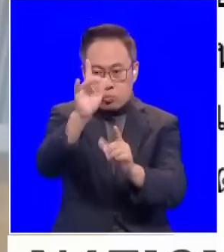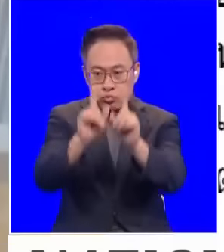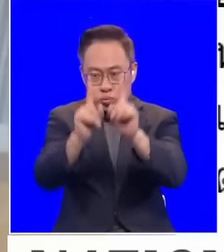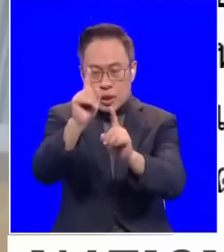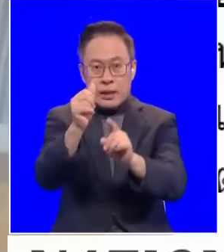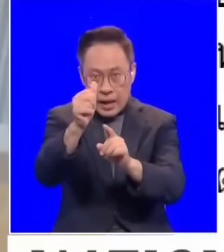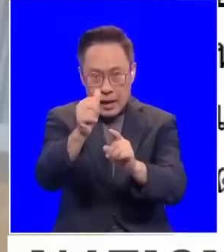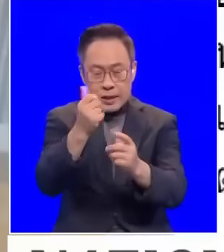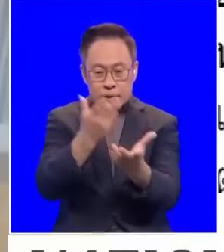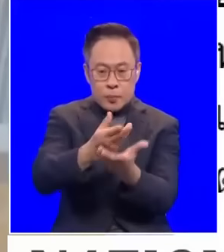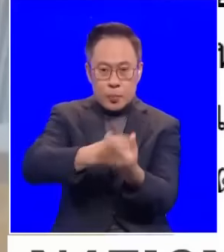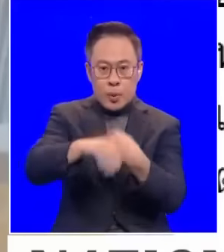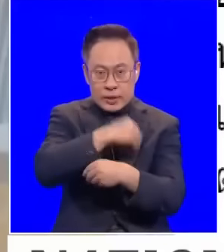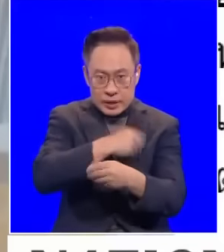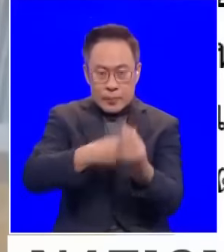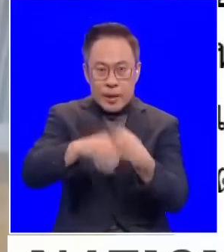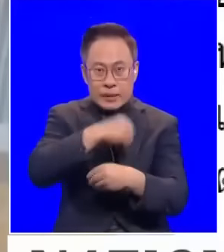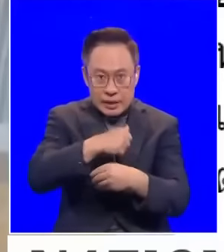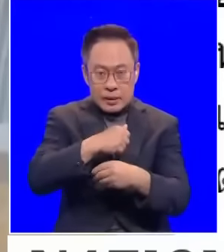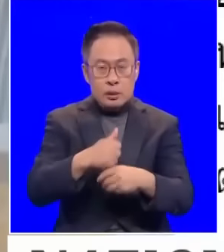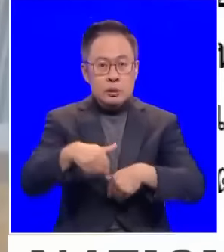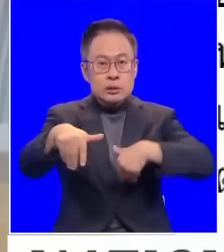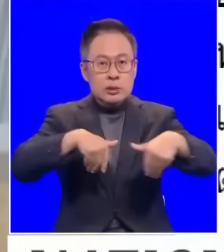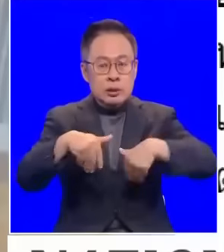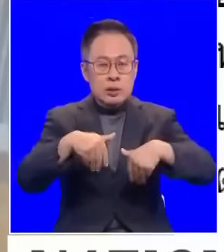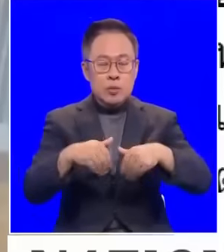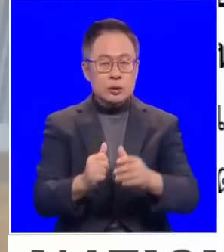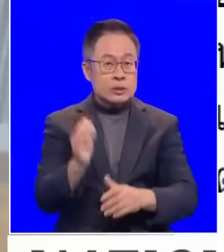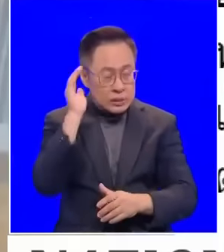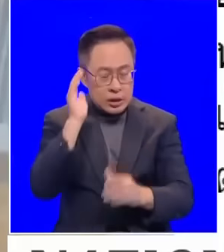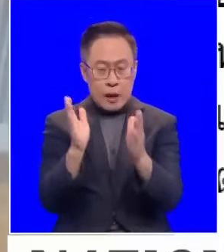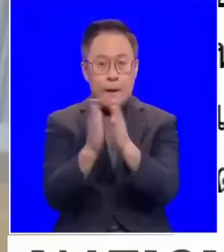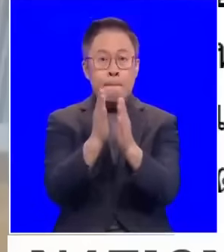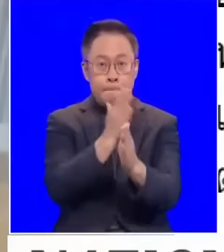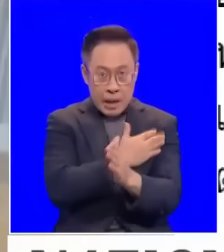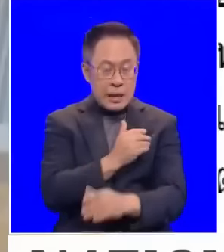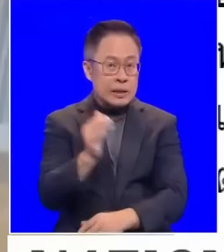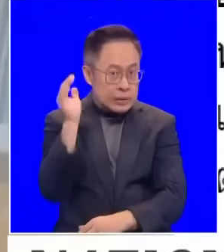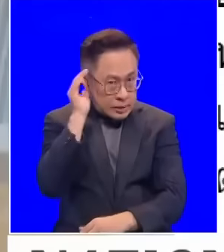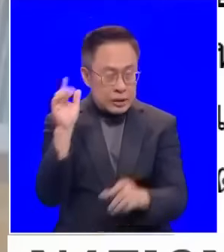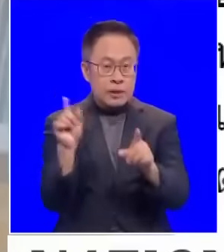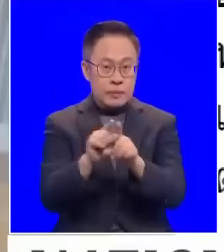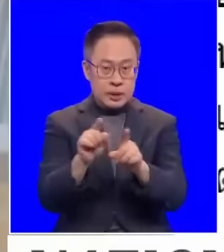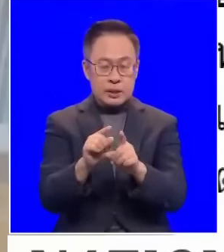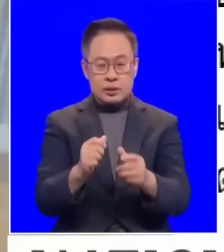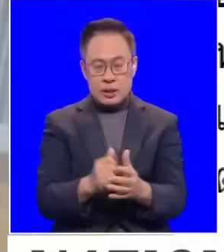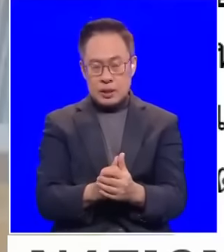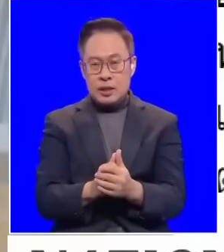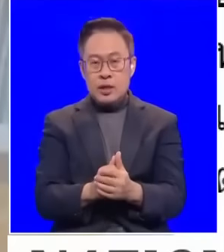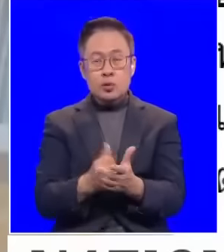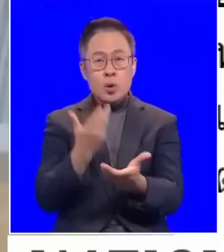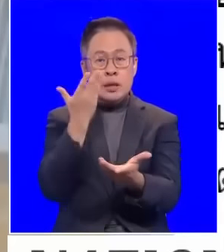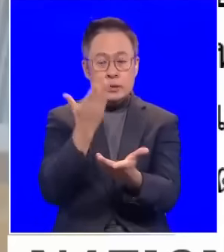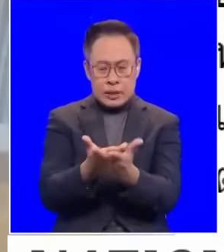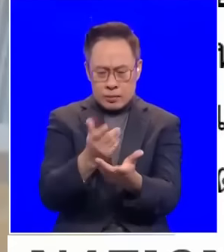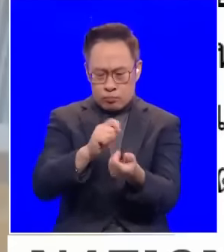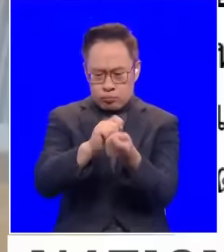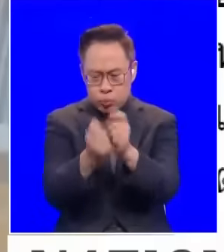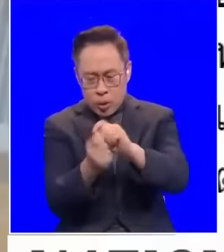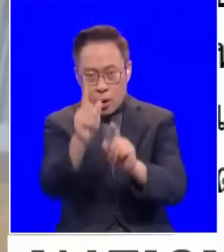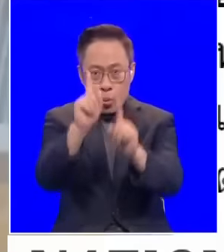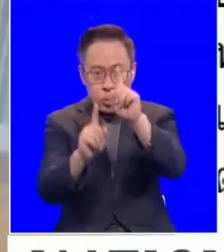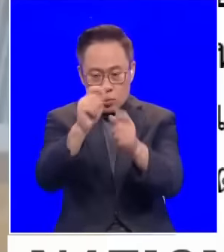ผู้เสียหายส่วนใหญ่ก็คือพระสงฆ์เกือบทั้งหมดเลยค่ะและพระสงฆ์เหล่านี้ถูกหลอกเข้าไปร่วมลงทุนเทรดกับบริษัทขายฝันอ้างว่